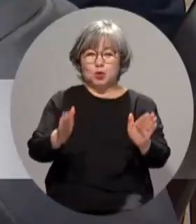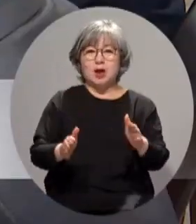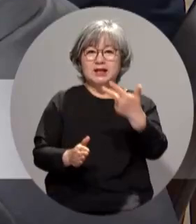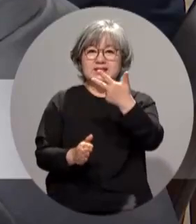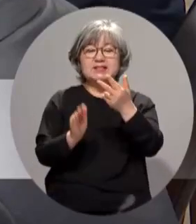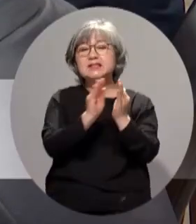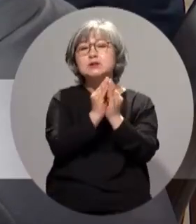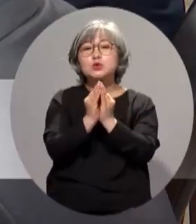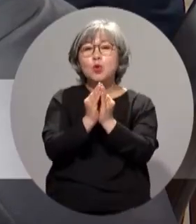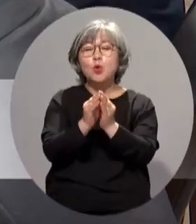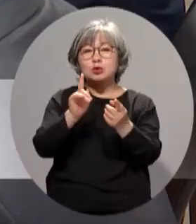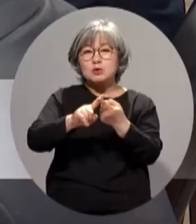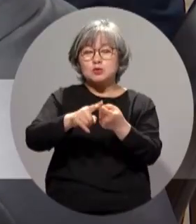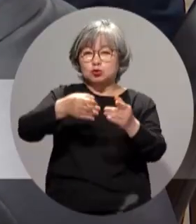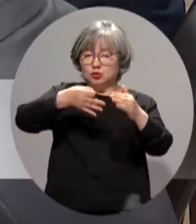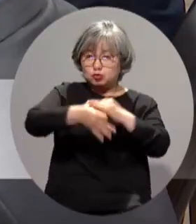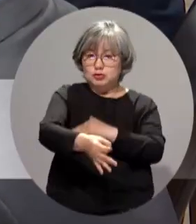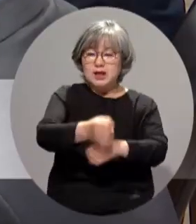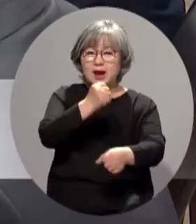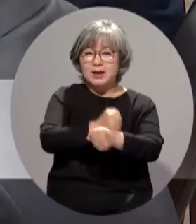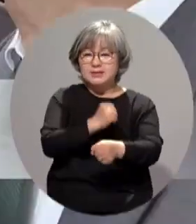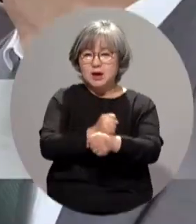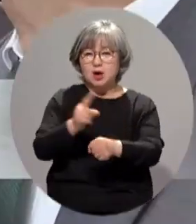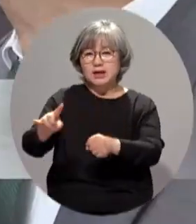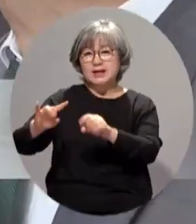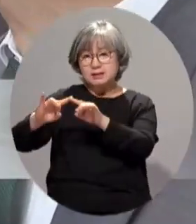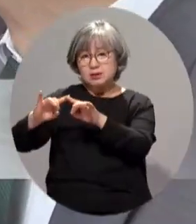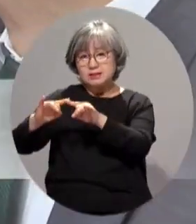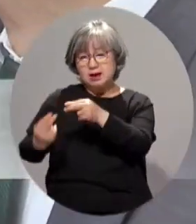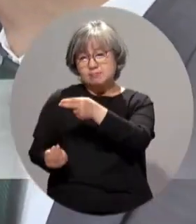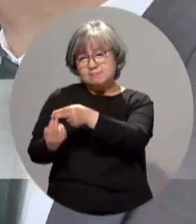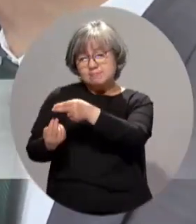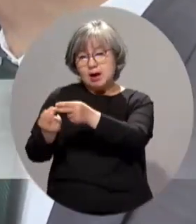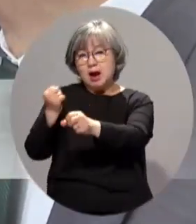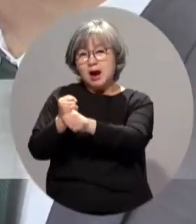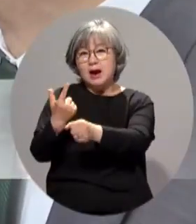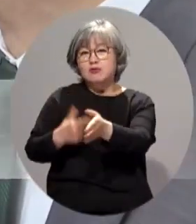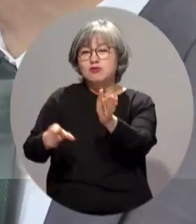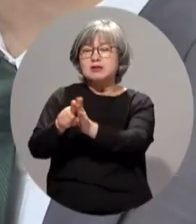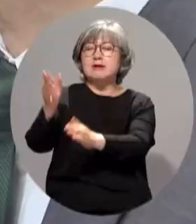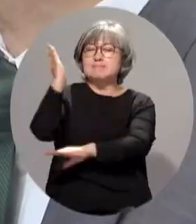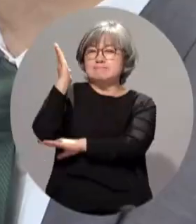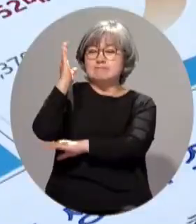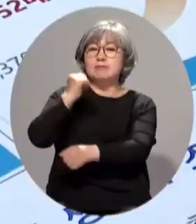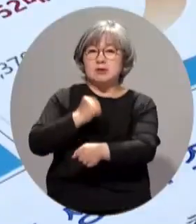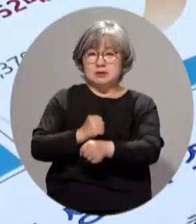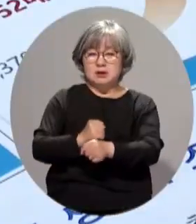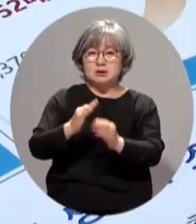투자로 270만 제곱미터의 2차 전지 클러스터가 조성된 점을 강조했는데